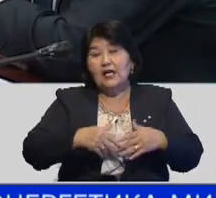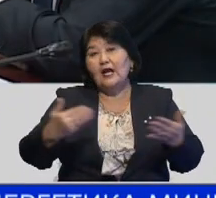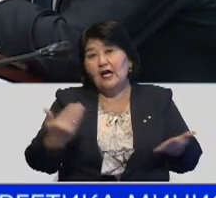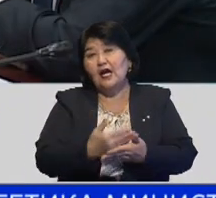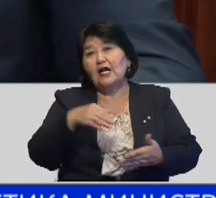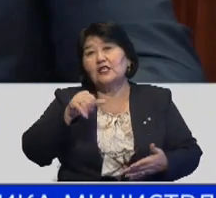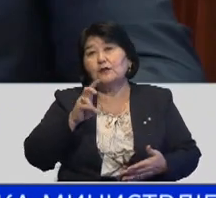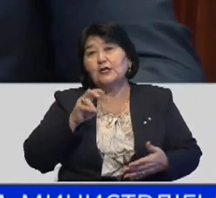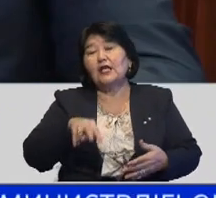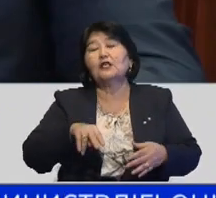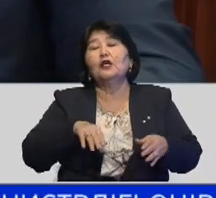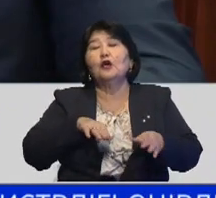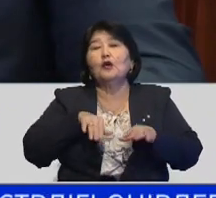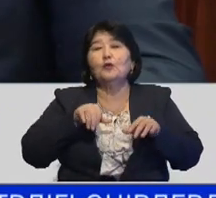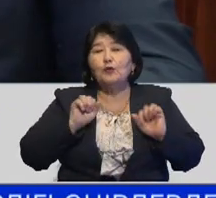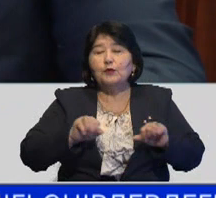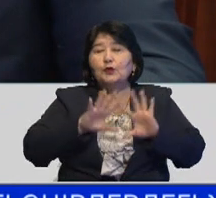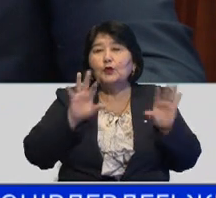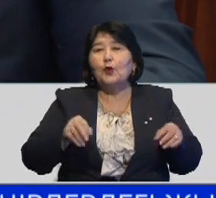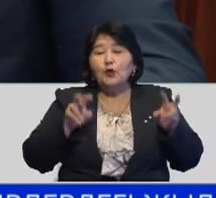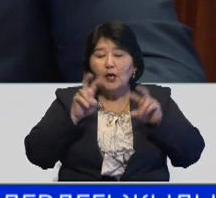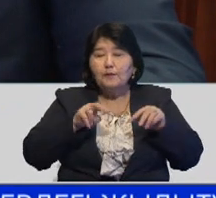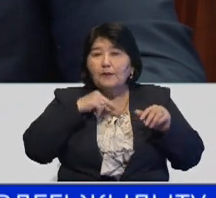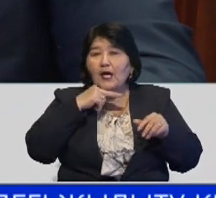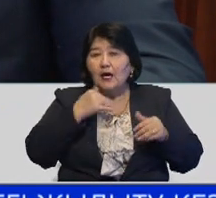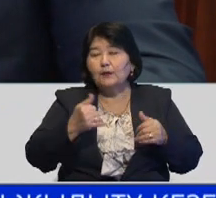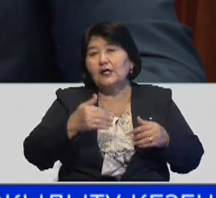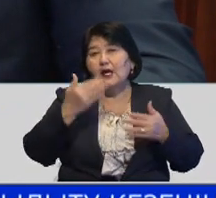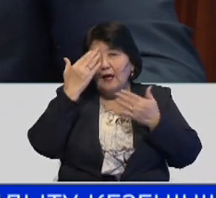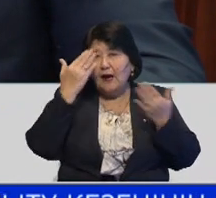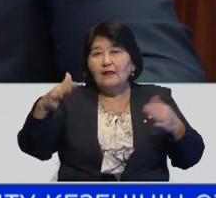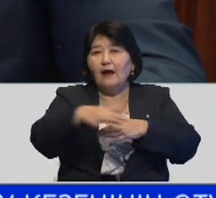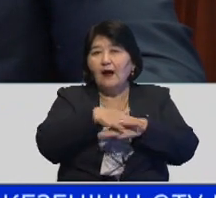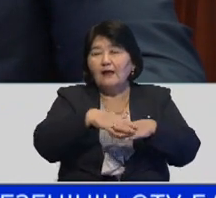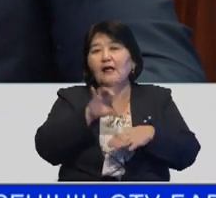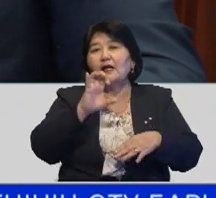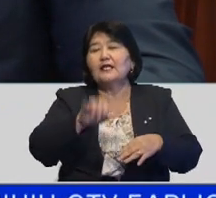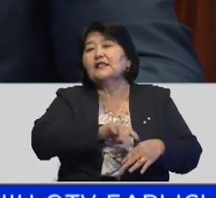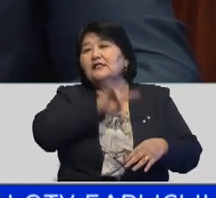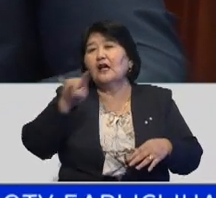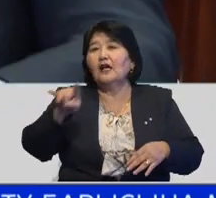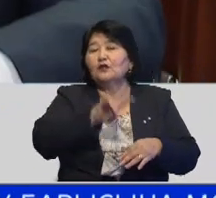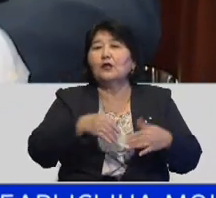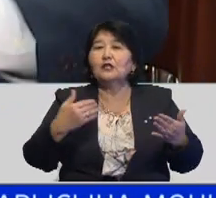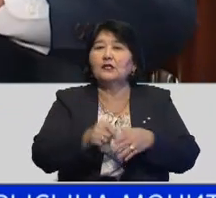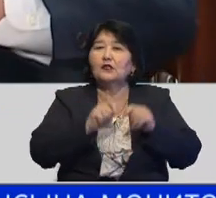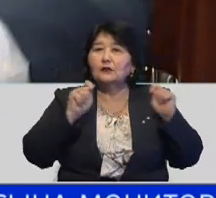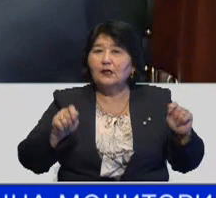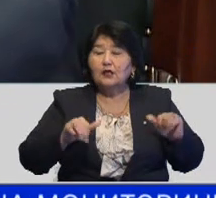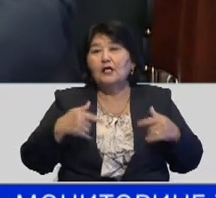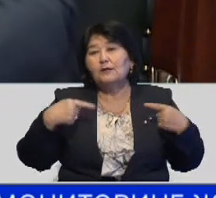терминалдың мүмкіндігін толық пайдалана отырып халықаралық рейстерді ашуға жұмыс жасауымыз керек. И басқа да